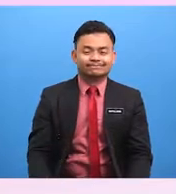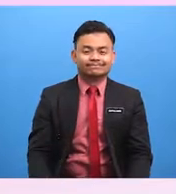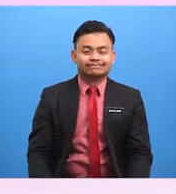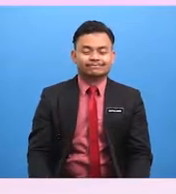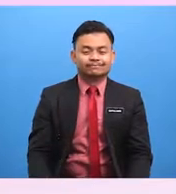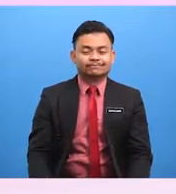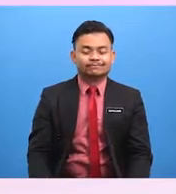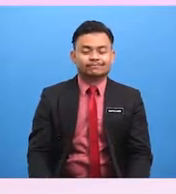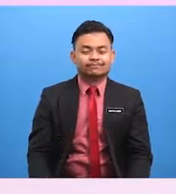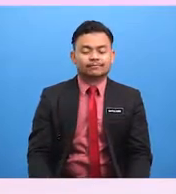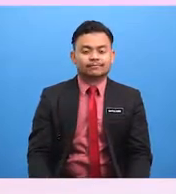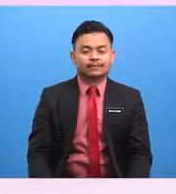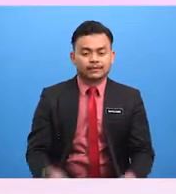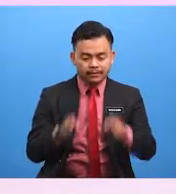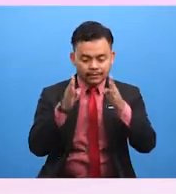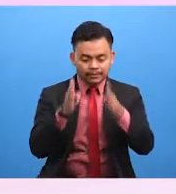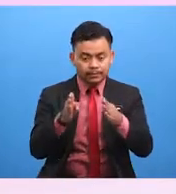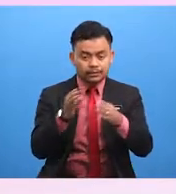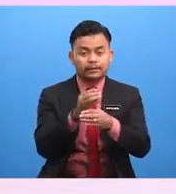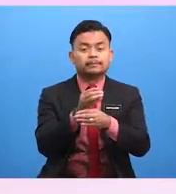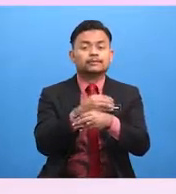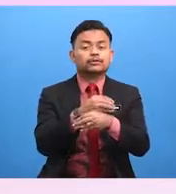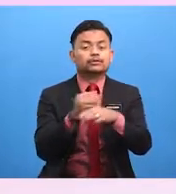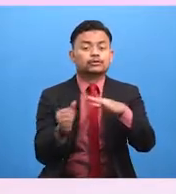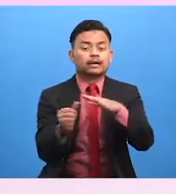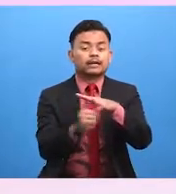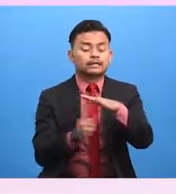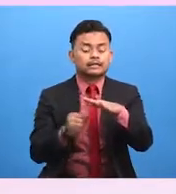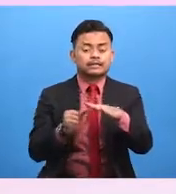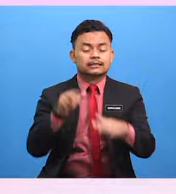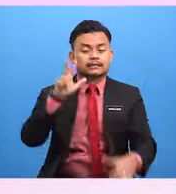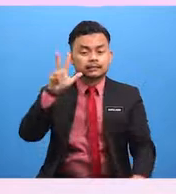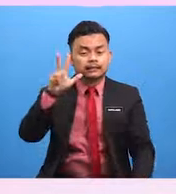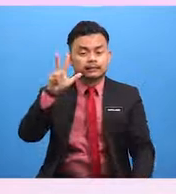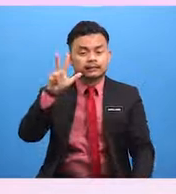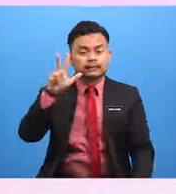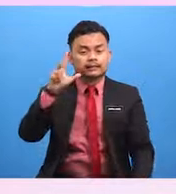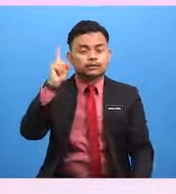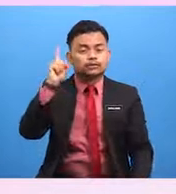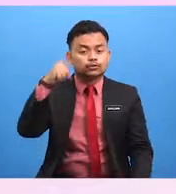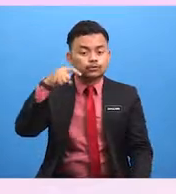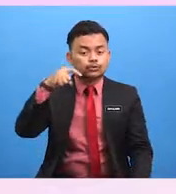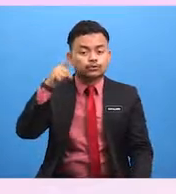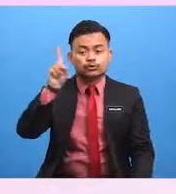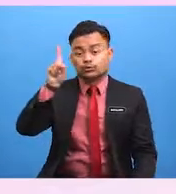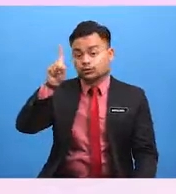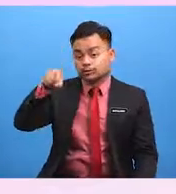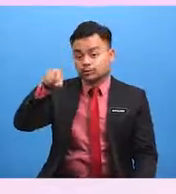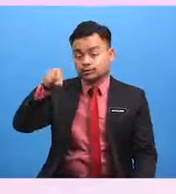Bongkah bentuk asas yang ketiga ialah kubus. Mari kita sebut bersama.